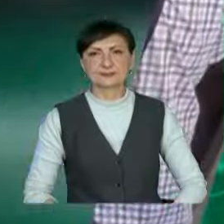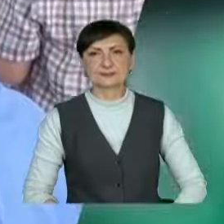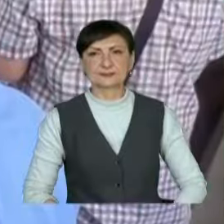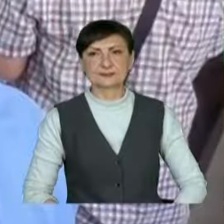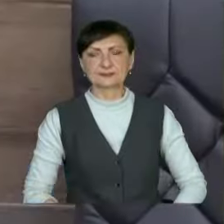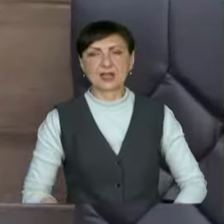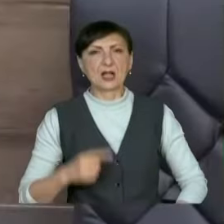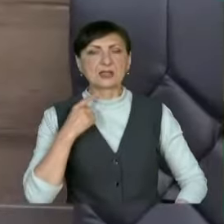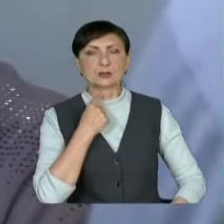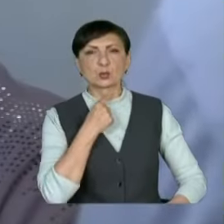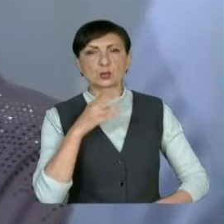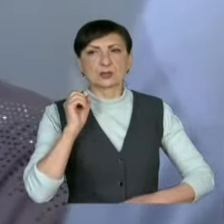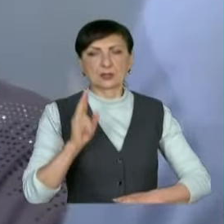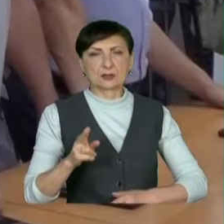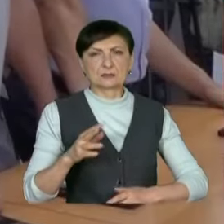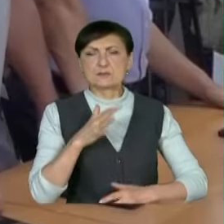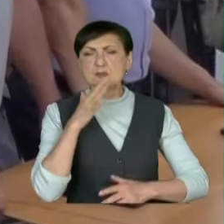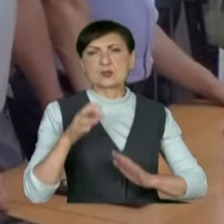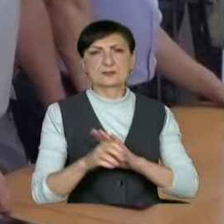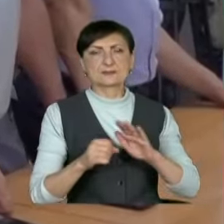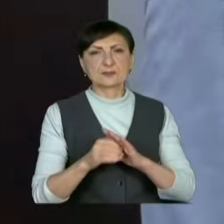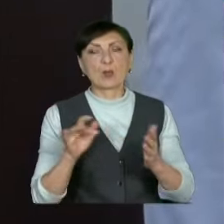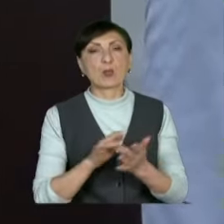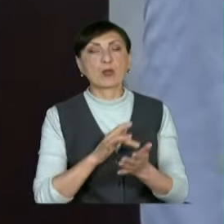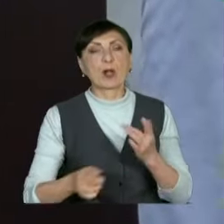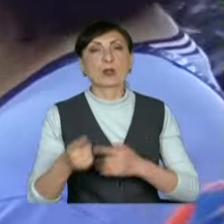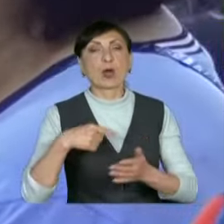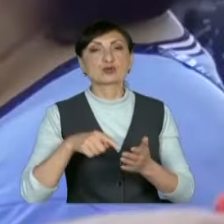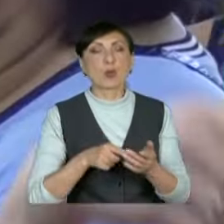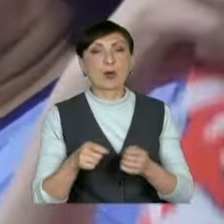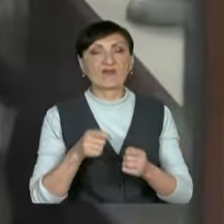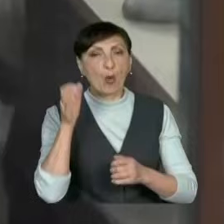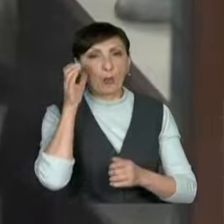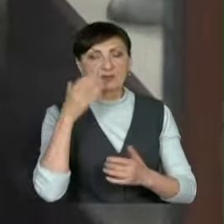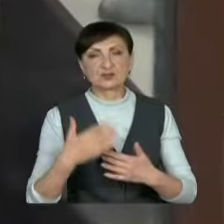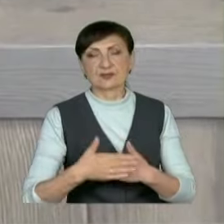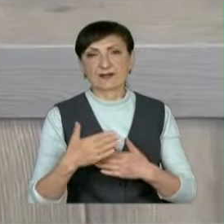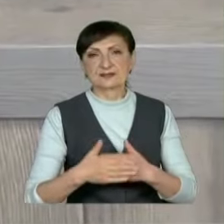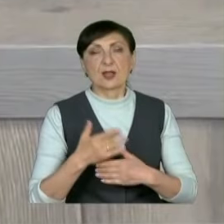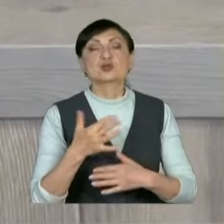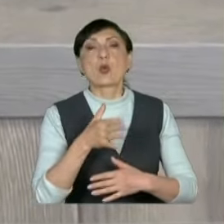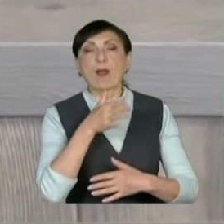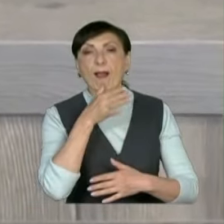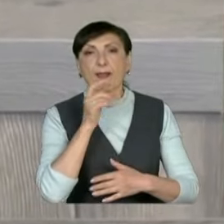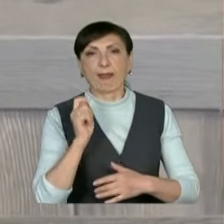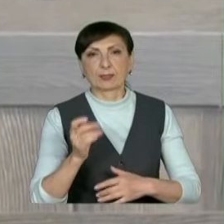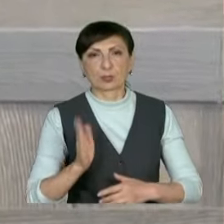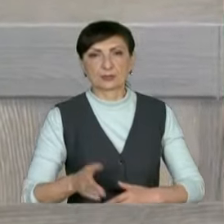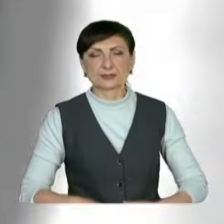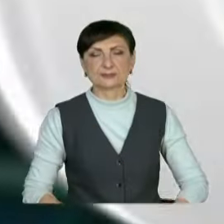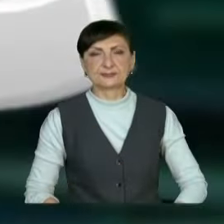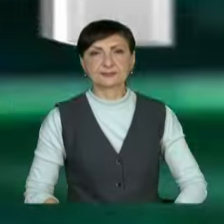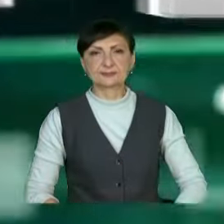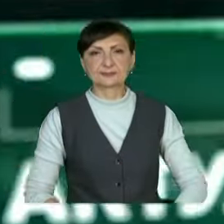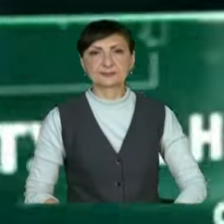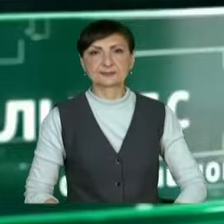В Талдыкургане за миллиардные хищения бухгалтерам городского управления образования вынесен приговор. Сколько лет тюрьмы им грозит?